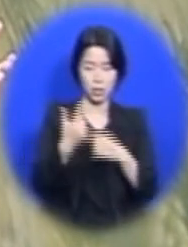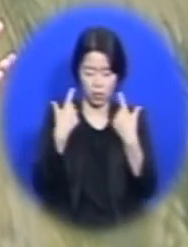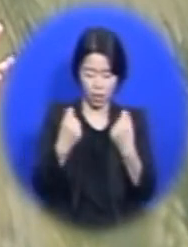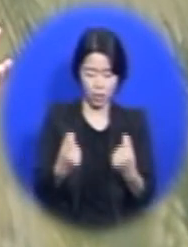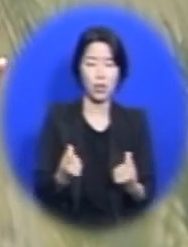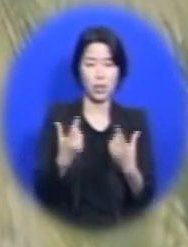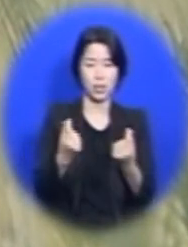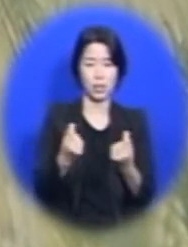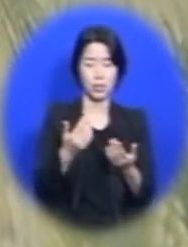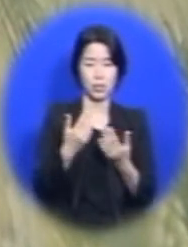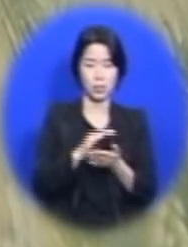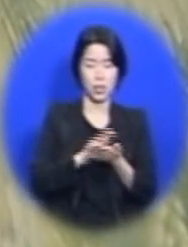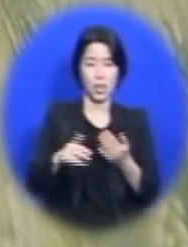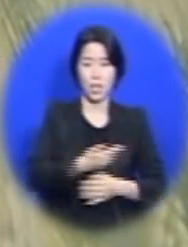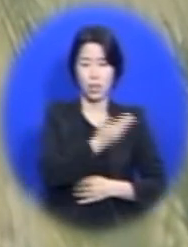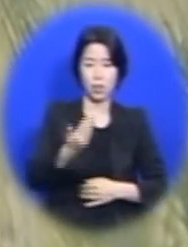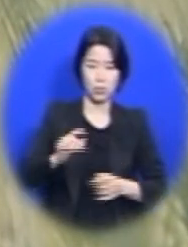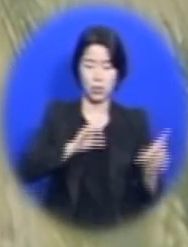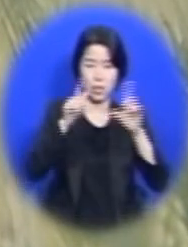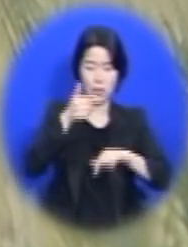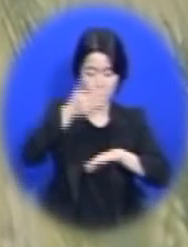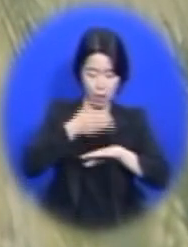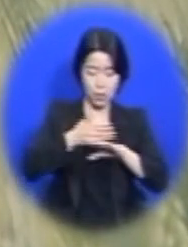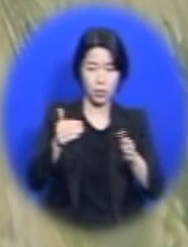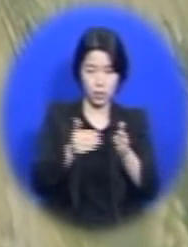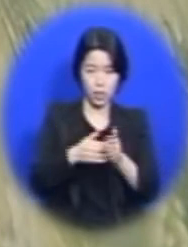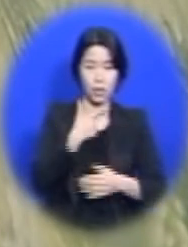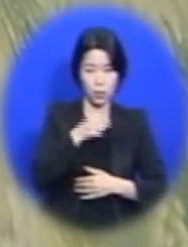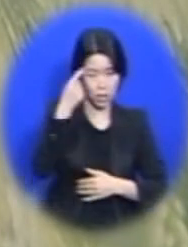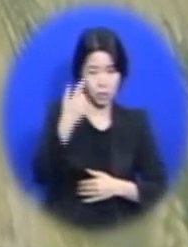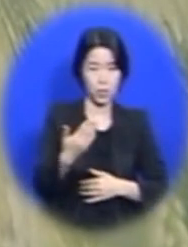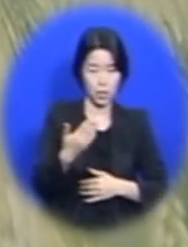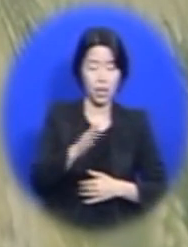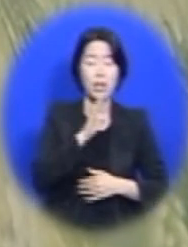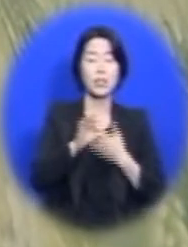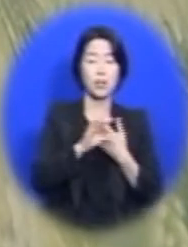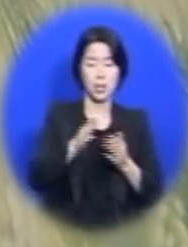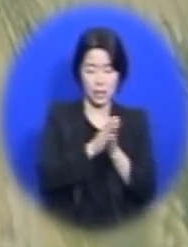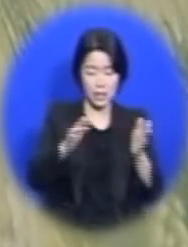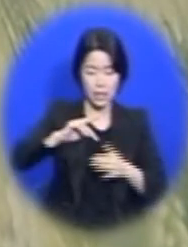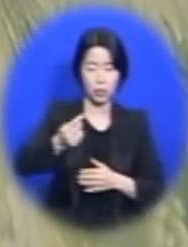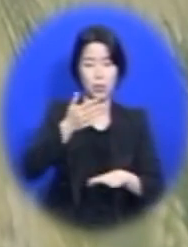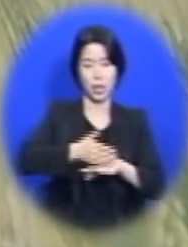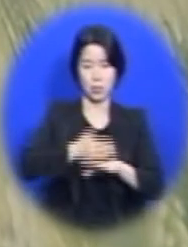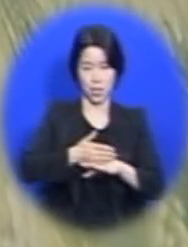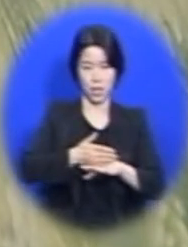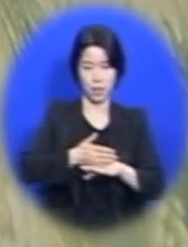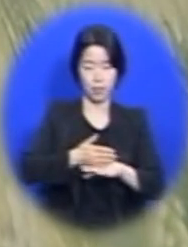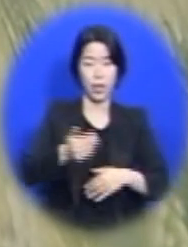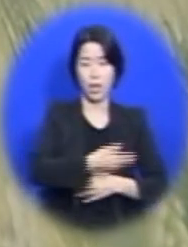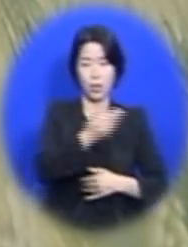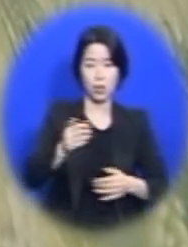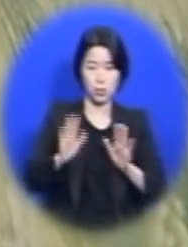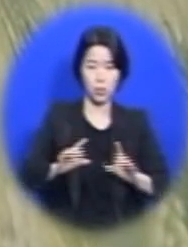것입니다. 여러분의 삶이 감사로 끝나기를 원하십니까? 그러면 시작도 감사여야 하는 것입니다. 여러분